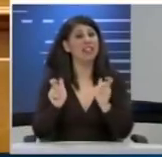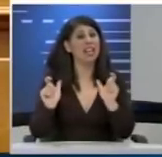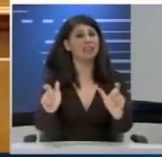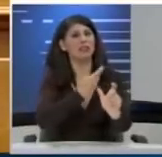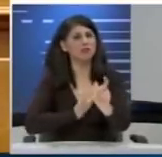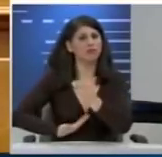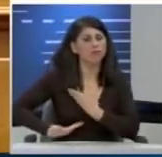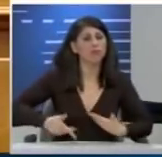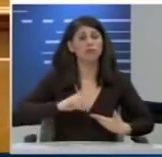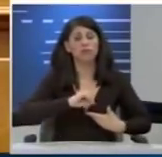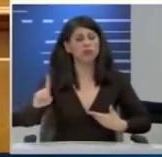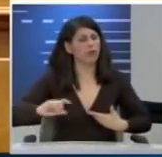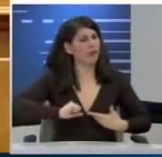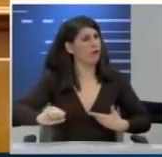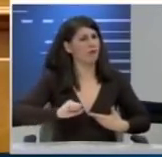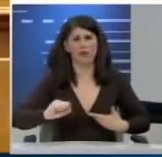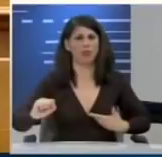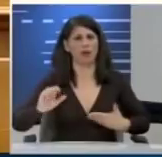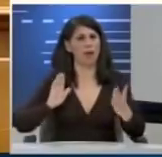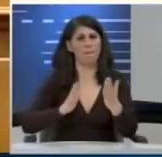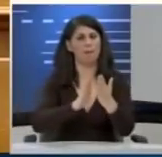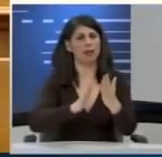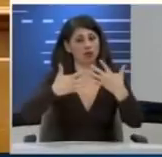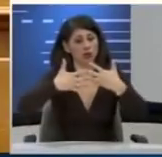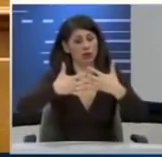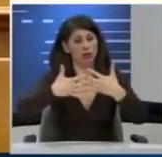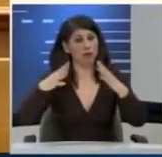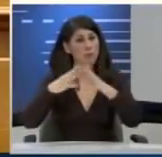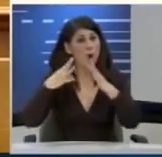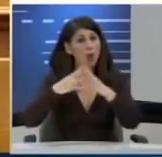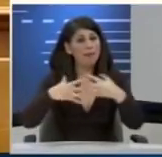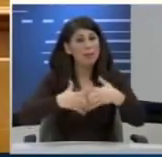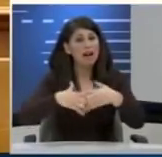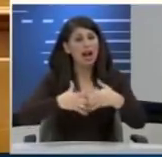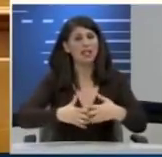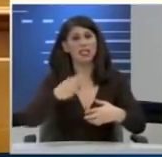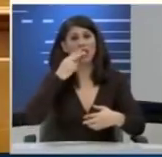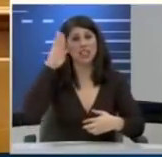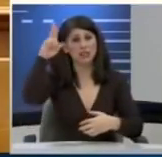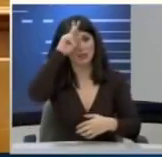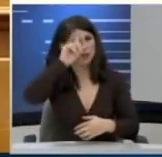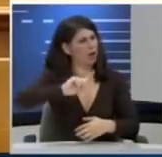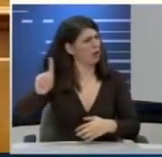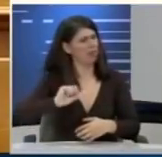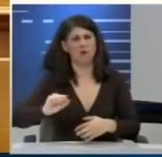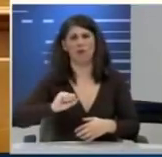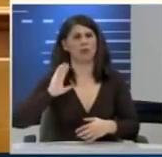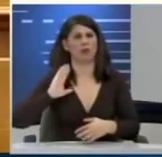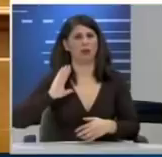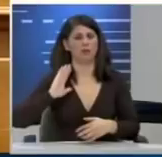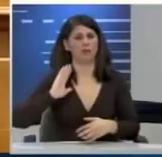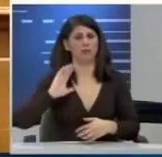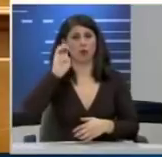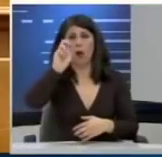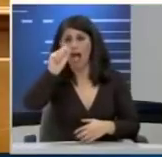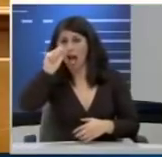που δεν δίλιασαν μπροστά στην πολεμική μηχανή της ναζιστικής Γερμανίας, φόρος τιμής στους αγωνιστές